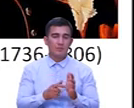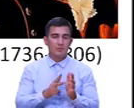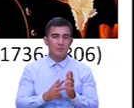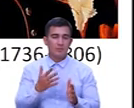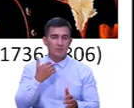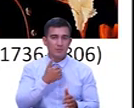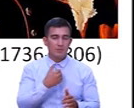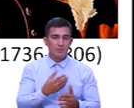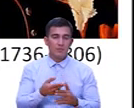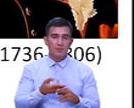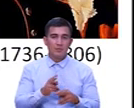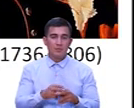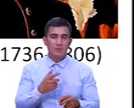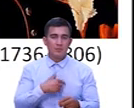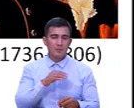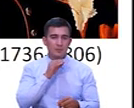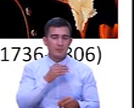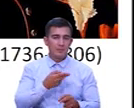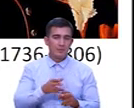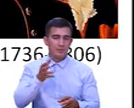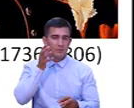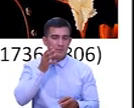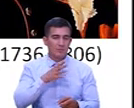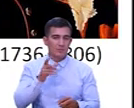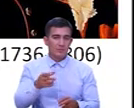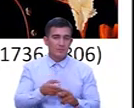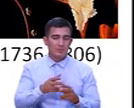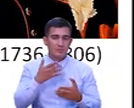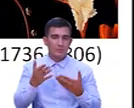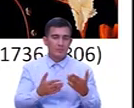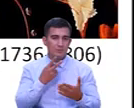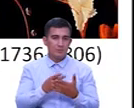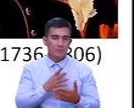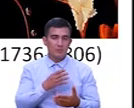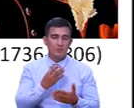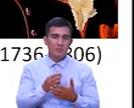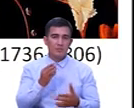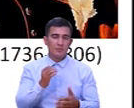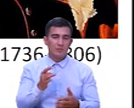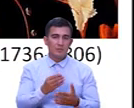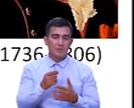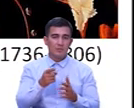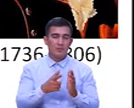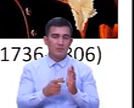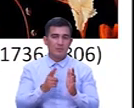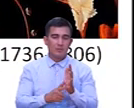1785-yilda bu o'z tajribalarida ko'rsatildi. Fransuz fiziki Sharl Kulon